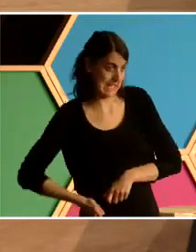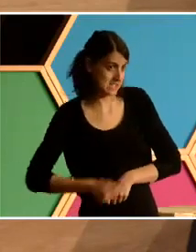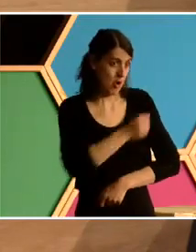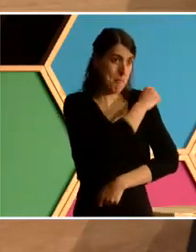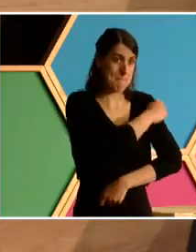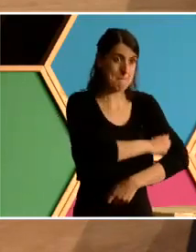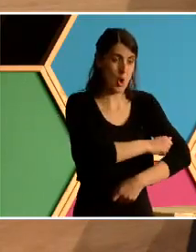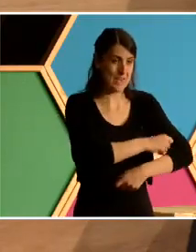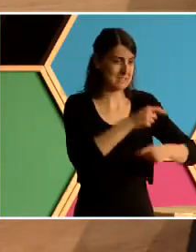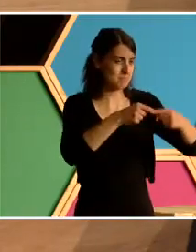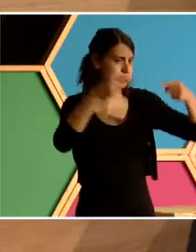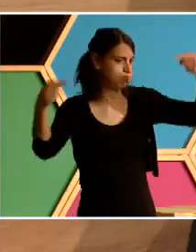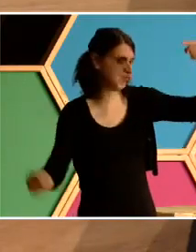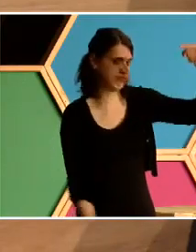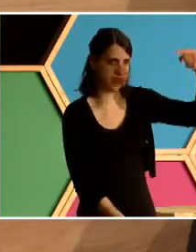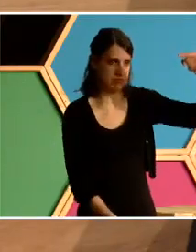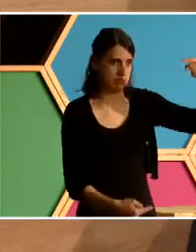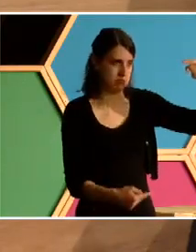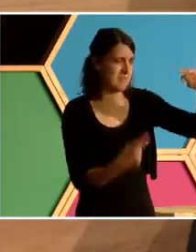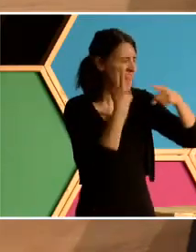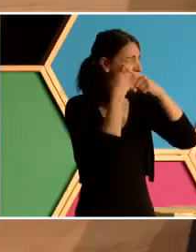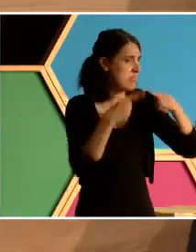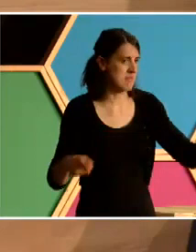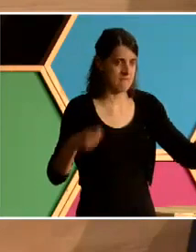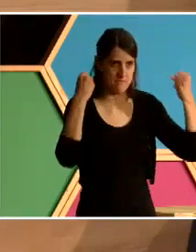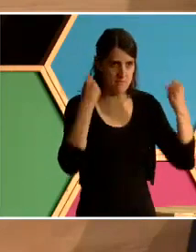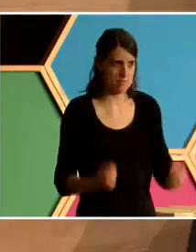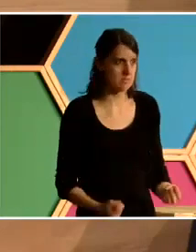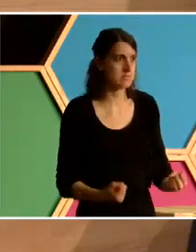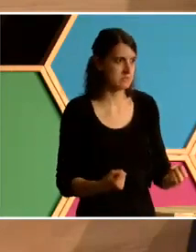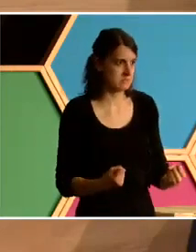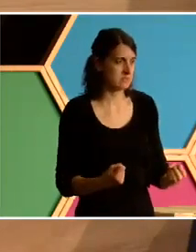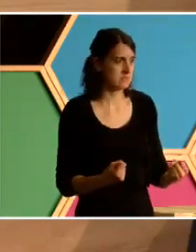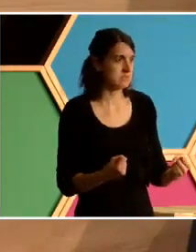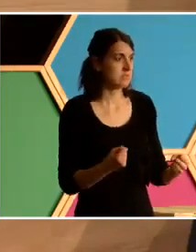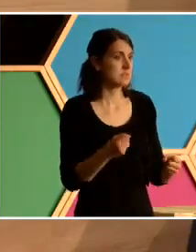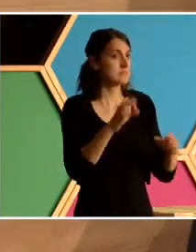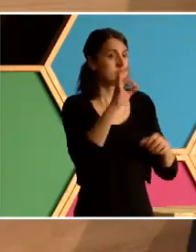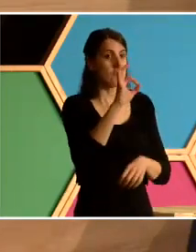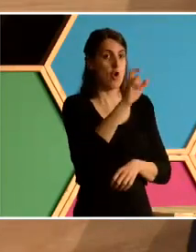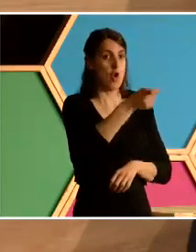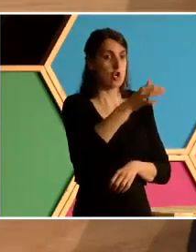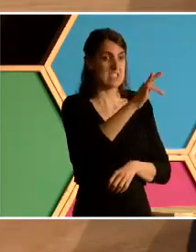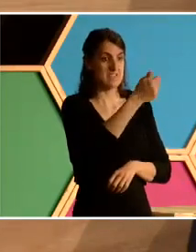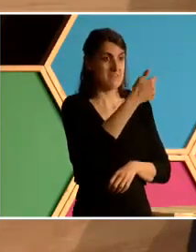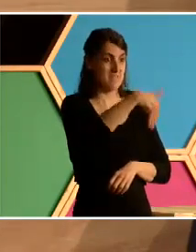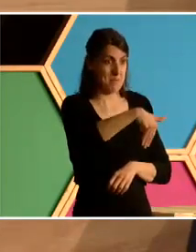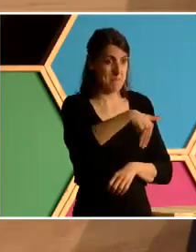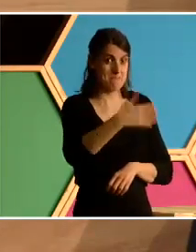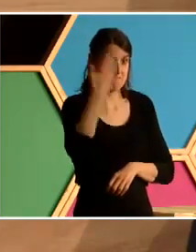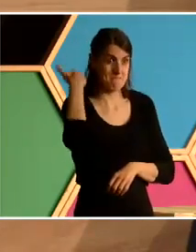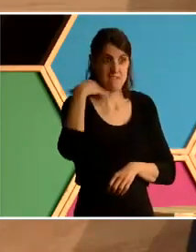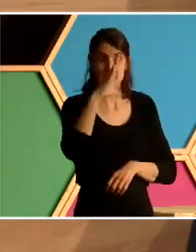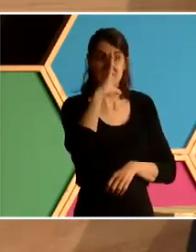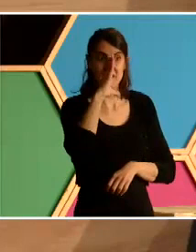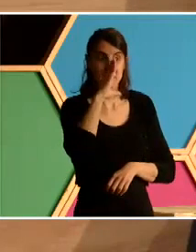Però enormement. Penseu que Oxfam Intermón ens va publicar el passat mes de febrer unes xifres